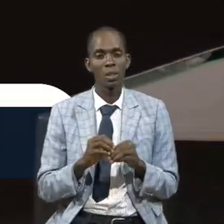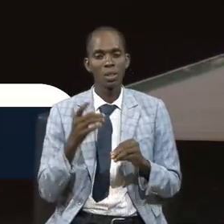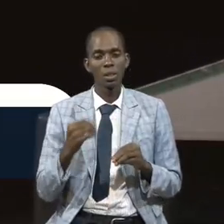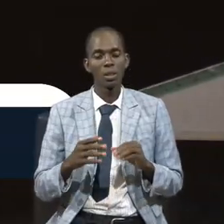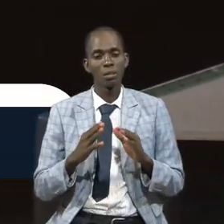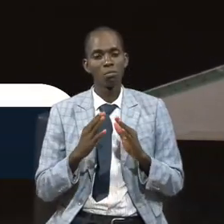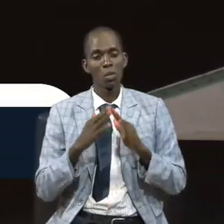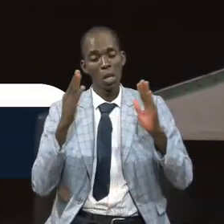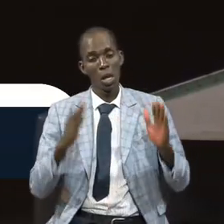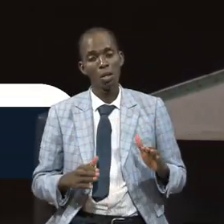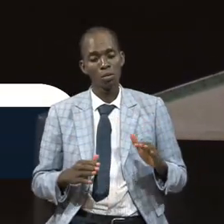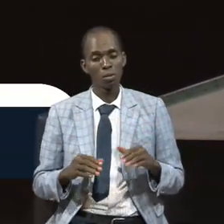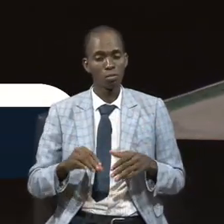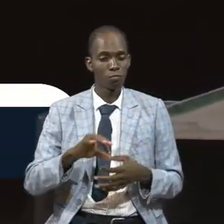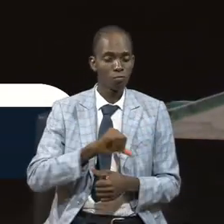la cellule,